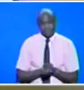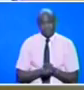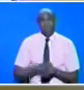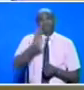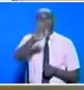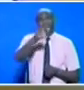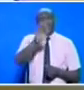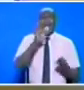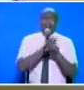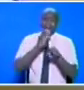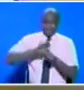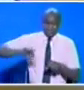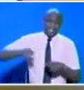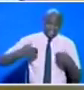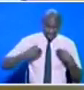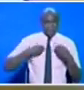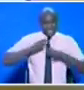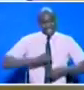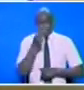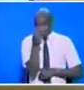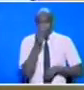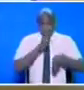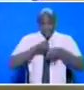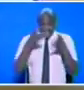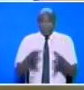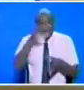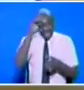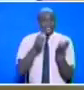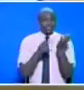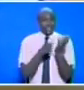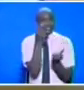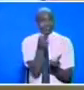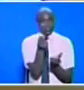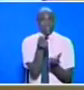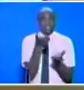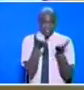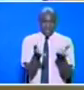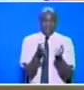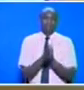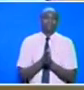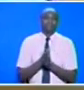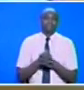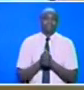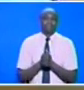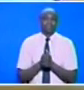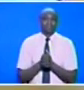Tazamaji, kuna mengi zaidi tuliyokuandalia na pumzika kidogo, lakini kwa sasa tujifunze Kiswahili kwenye kamusi ya leo.